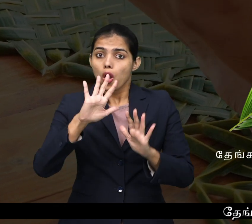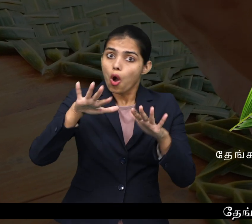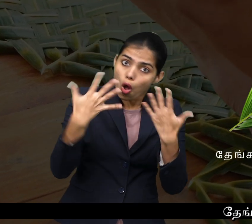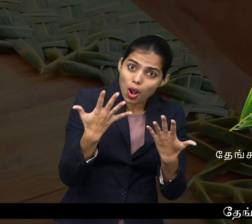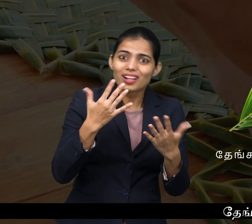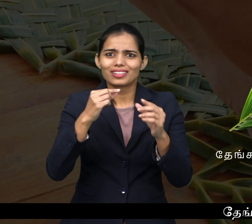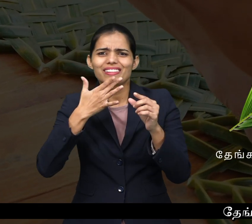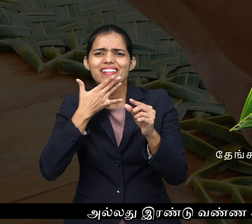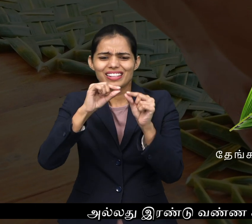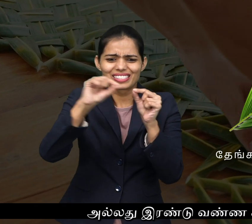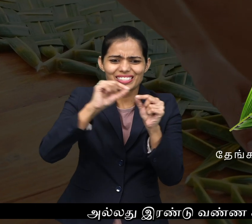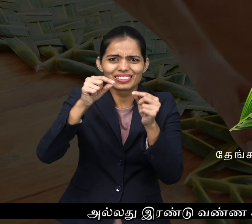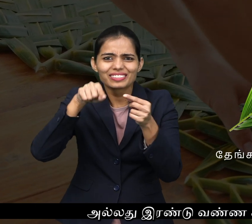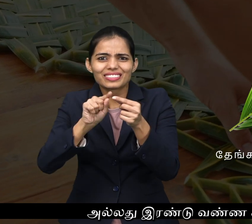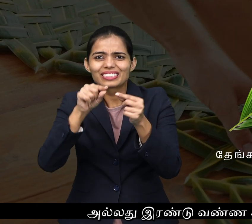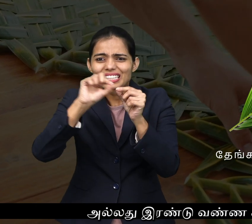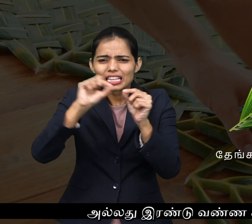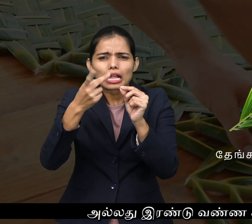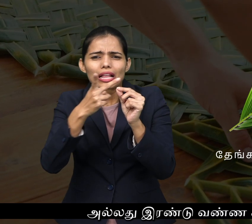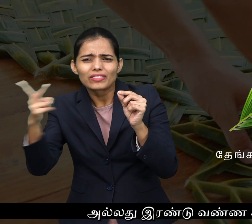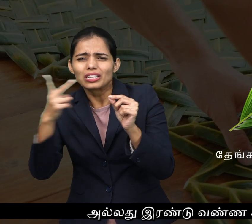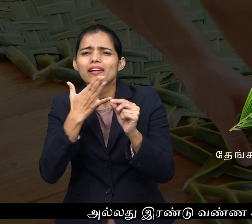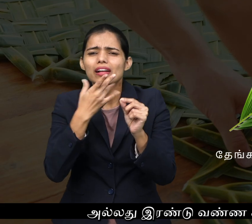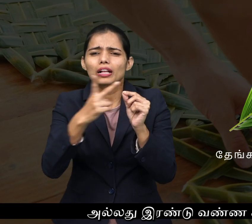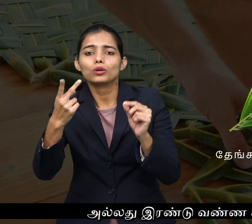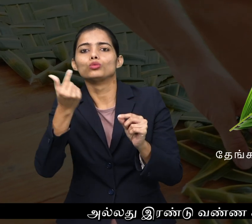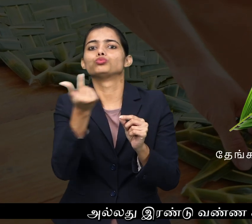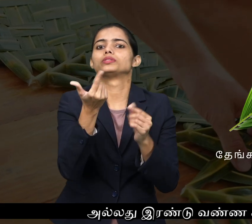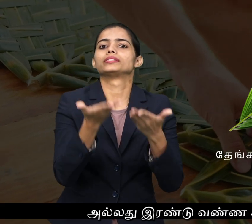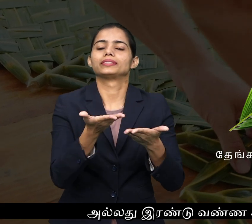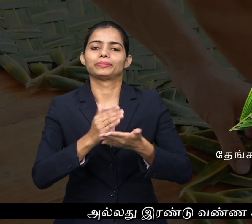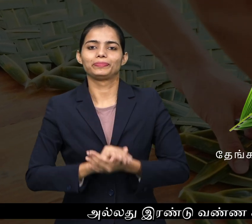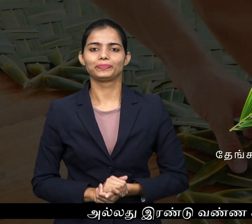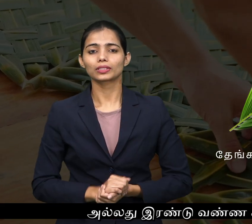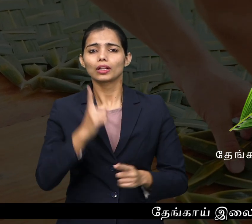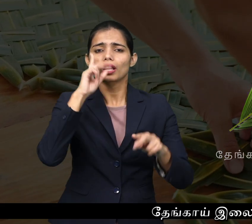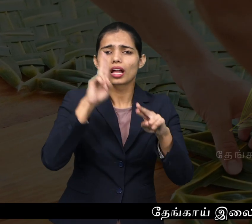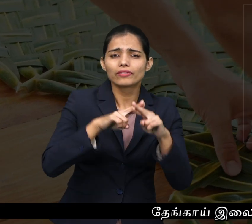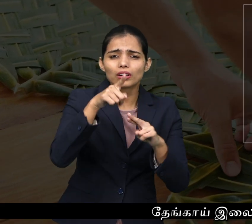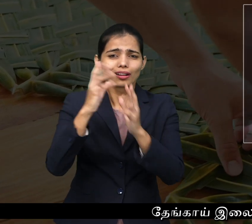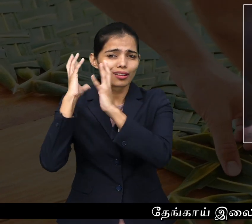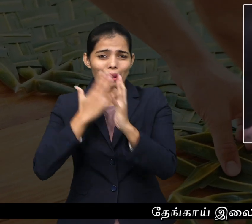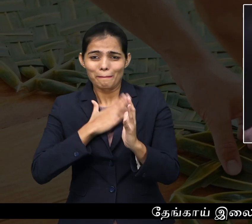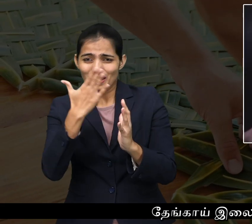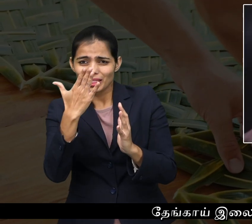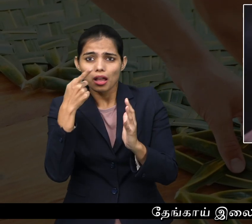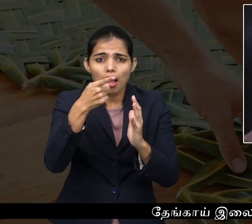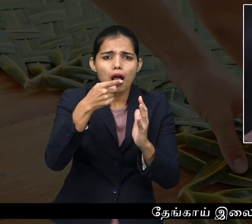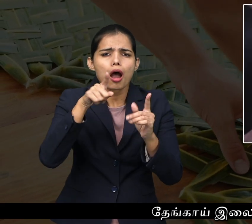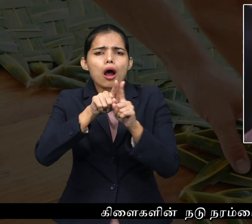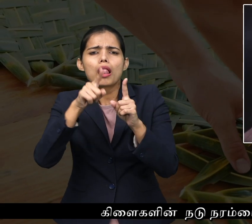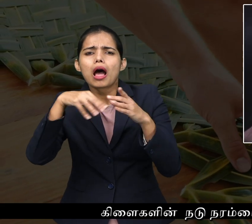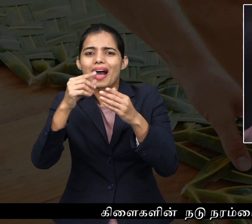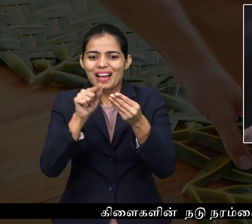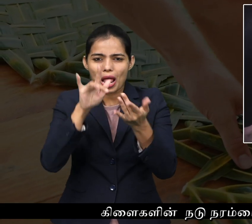தேங்காய் இலைகள் அல்லது 2 வண்ண காகித கீற்றுகளை பயன்படுத்தவும். தேங்காய் இலைகளை